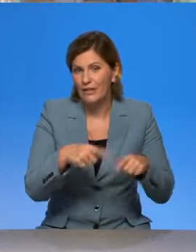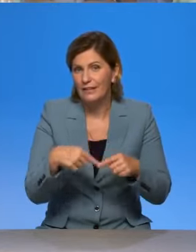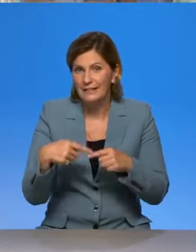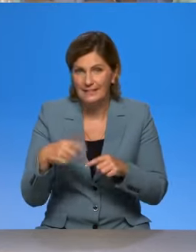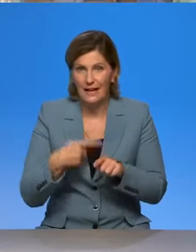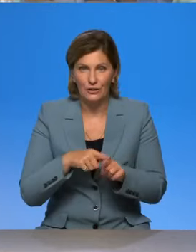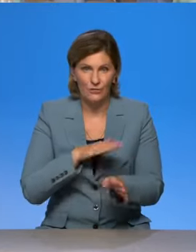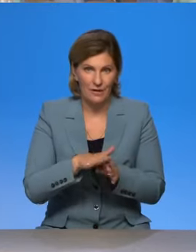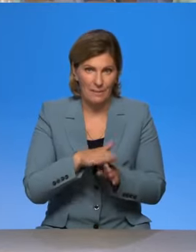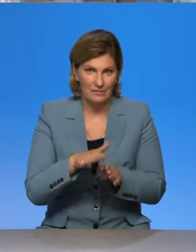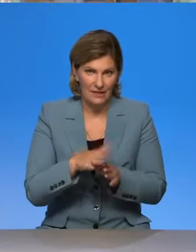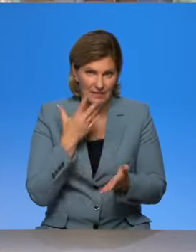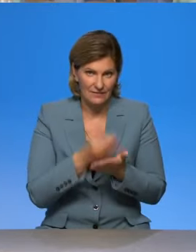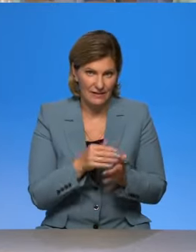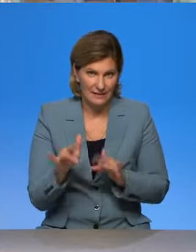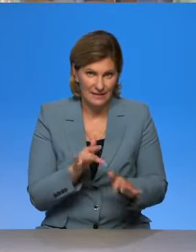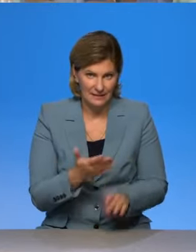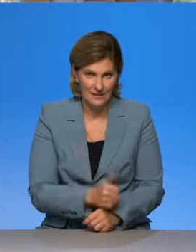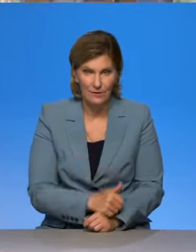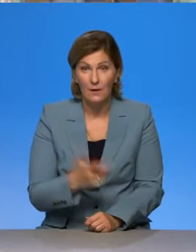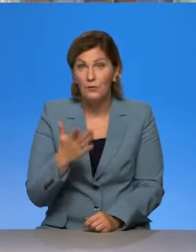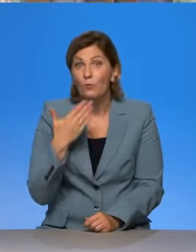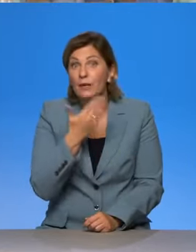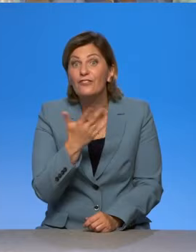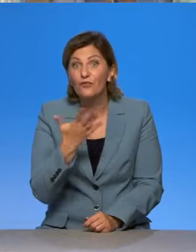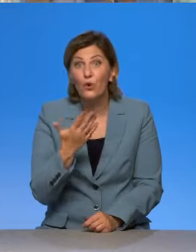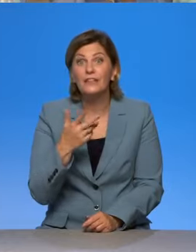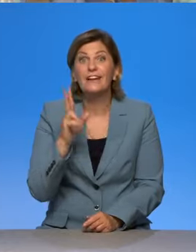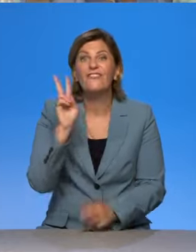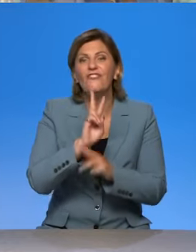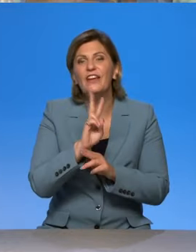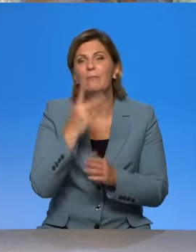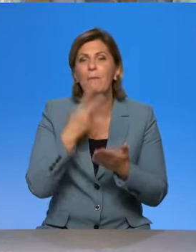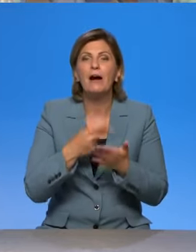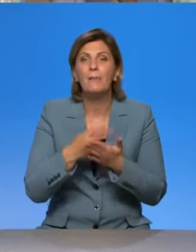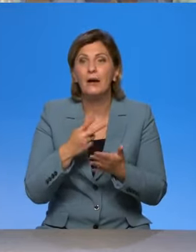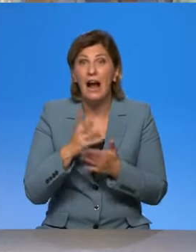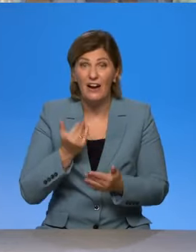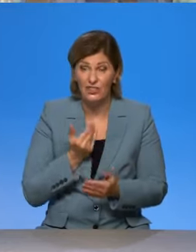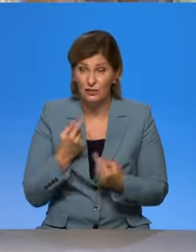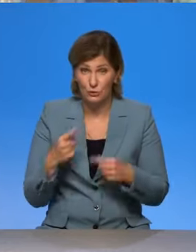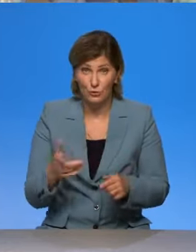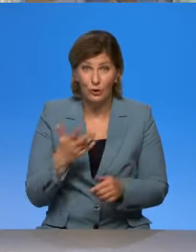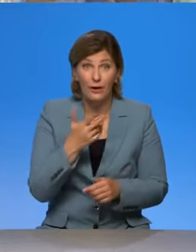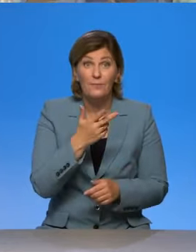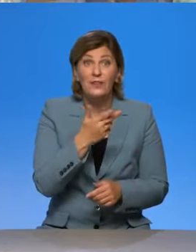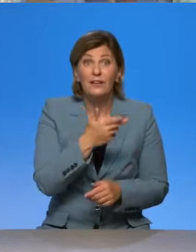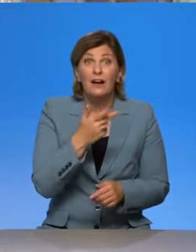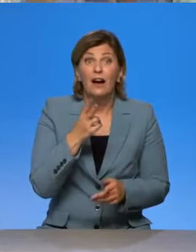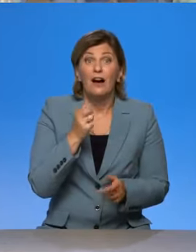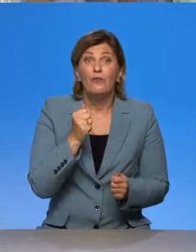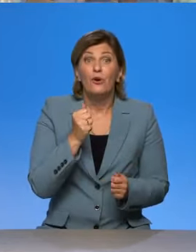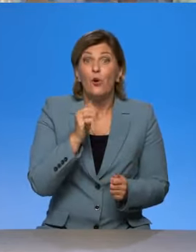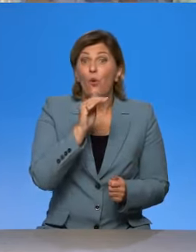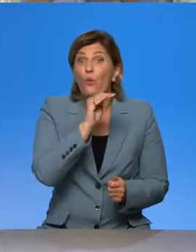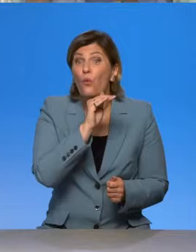ожидаем от них эти функции. Тут хоть какие фильмы транслирую, если в жизни видишь другое, то... Да, вот в принципе то, что вот очень часто ФЦИОМ, Левада-центры, да,